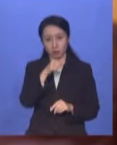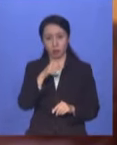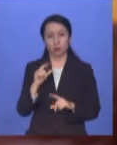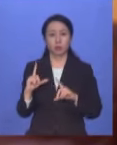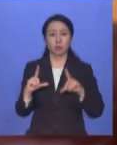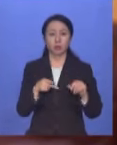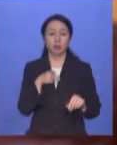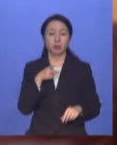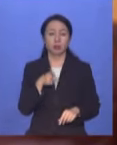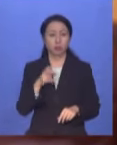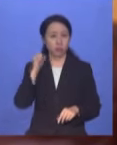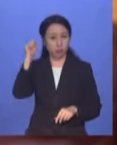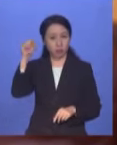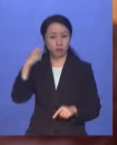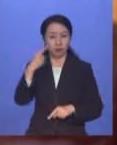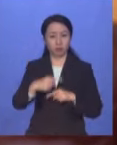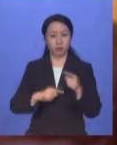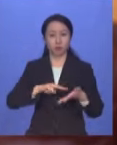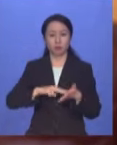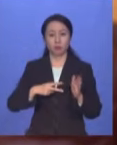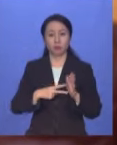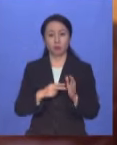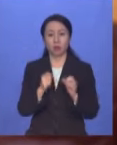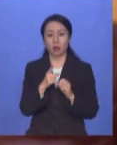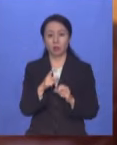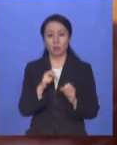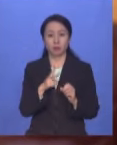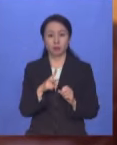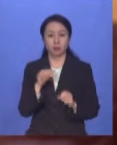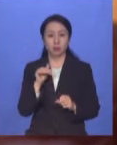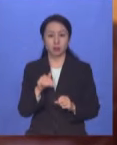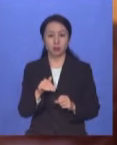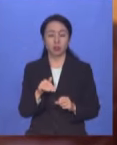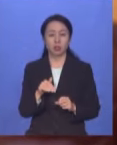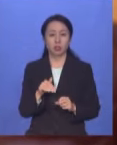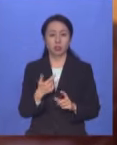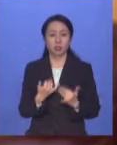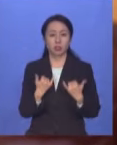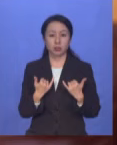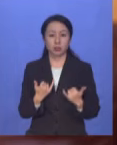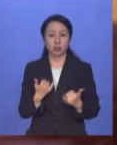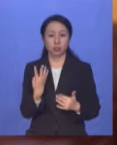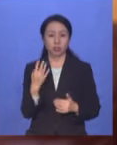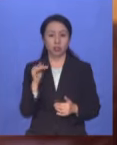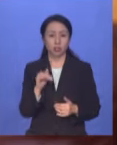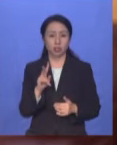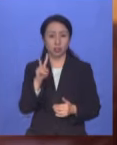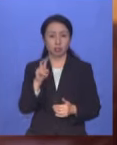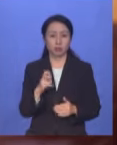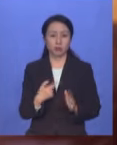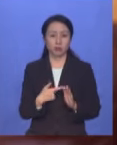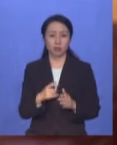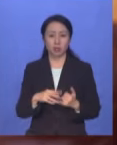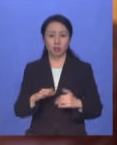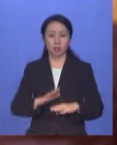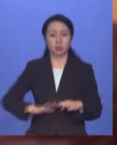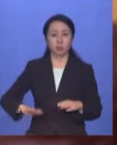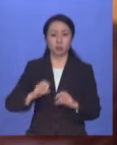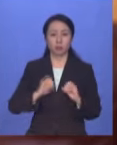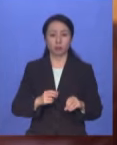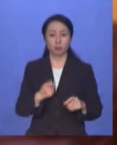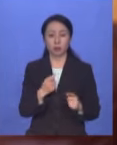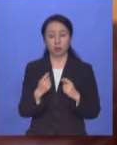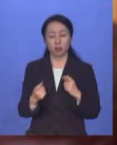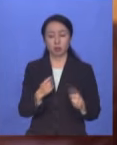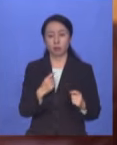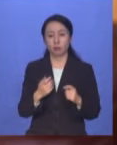завезли 2000 овец, в следующем планируем еще 11-12 тысяч овец. На данный момент у нас 4200 гектаров земли, сажаем пшеницу.